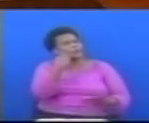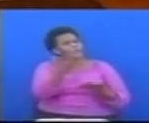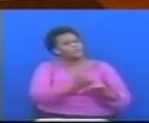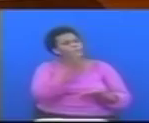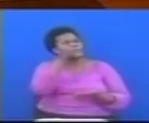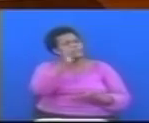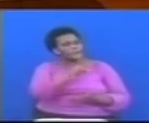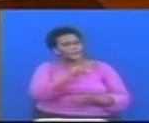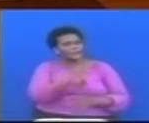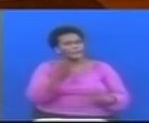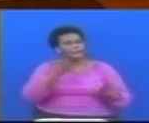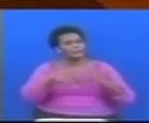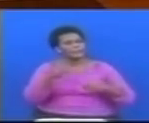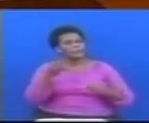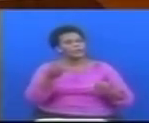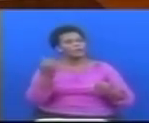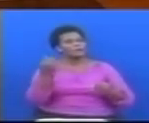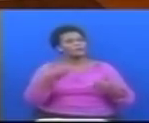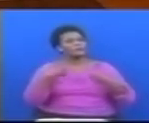lini? Naomba majibu ya kweli.